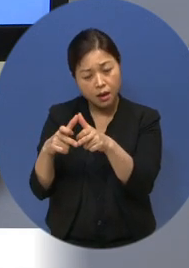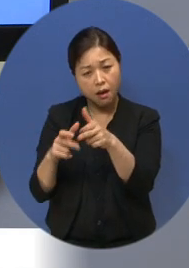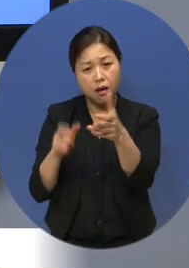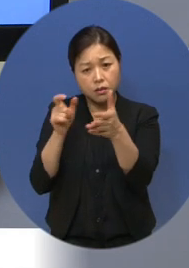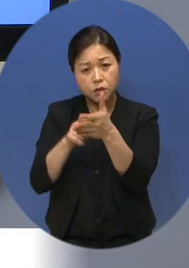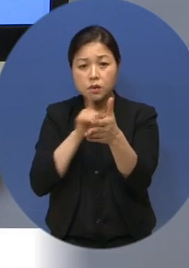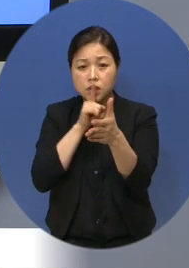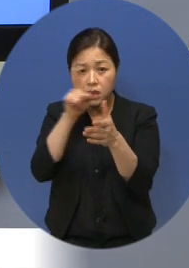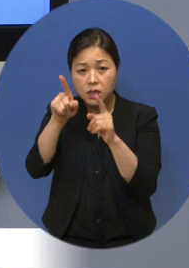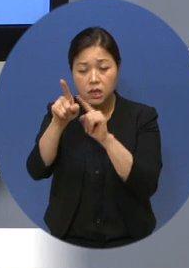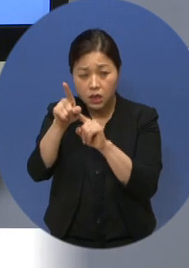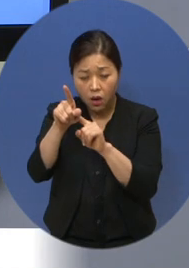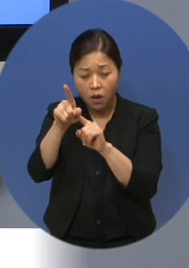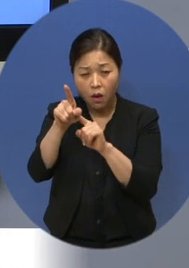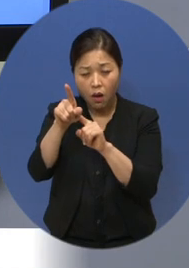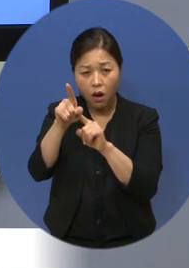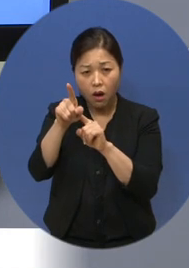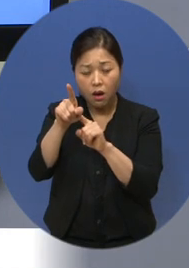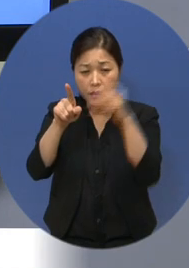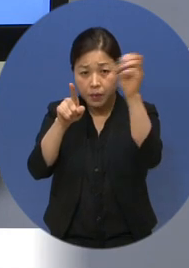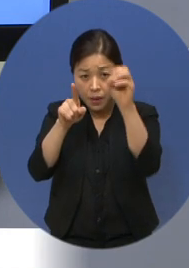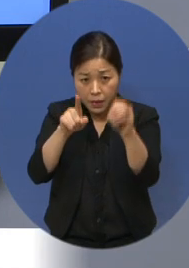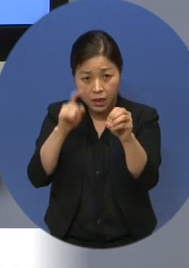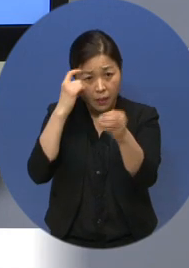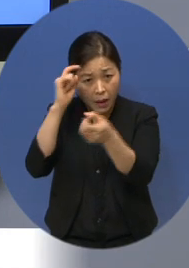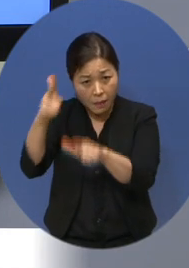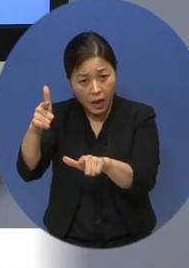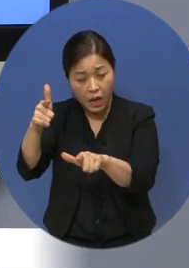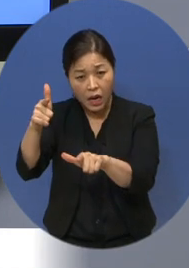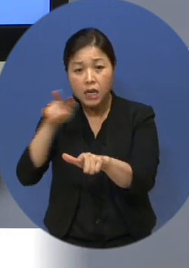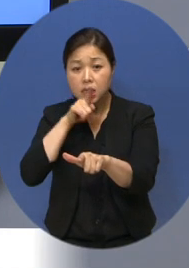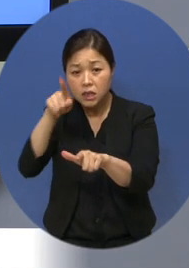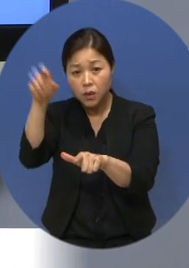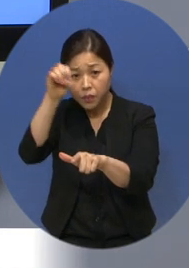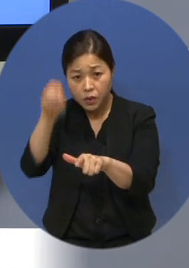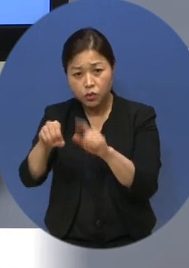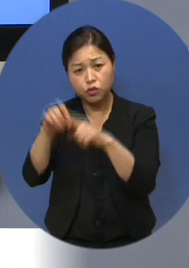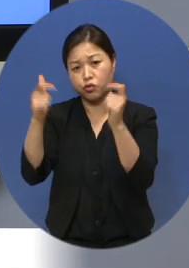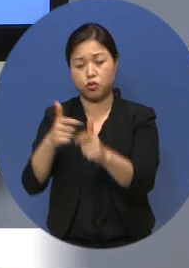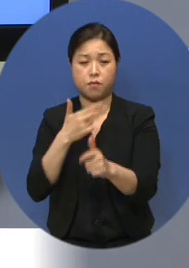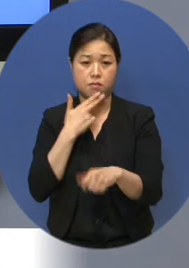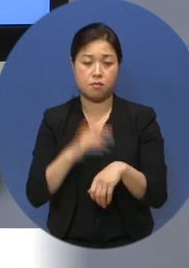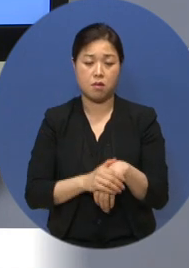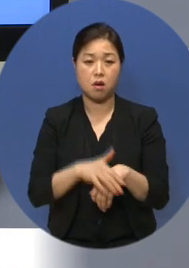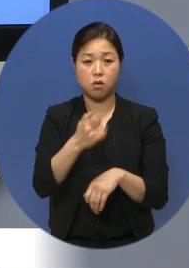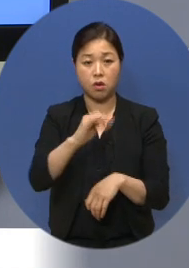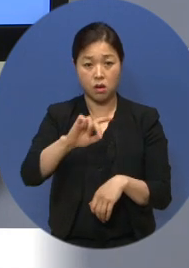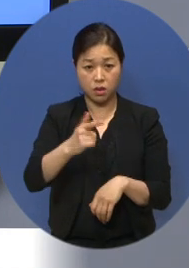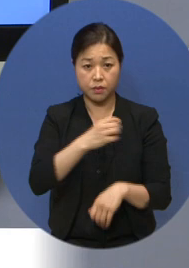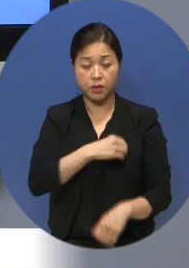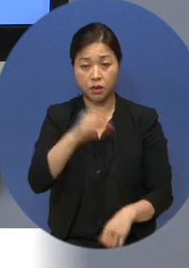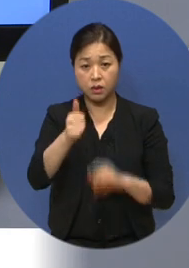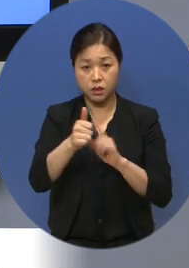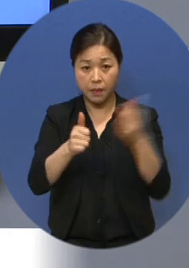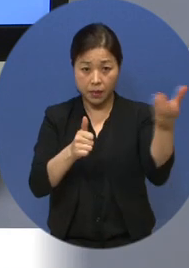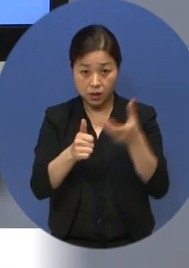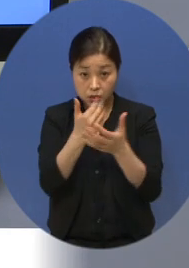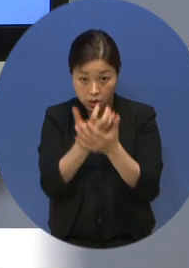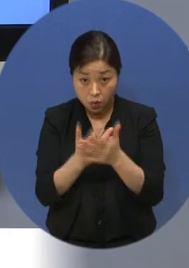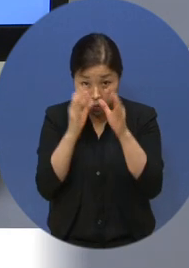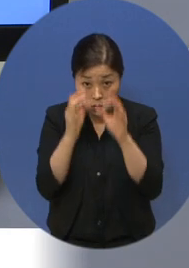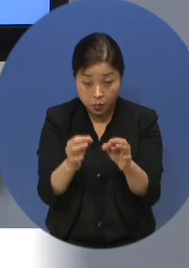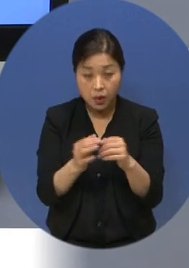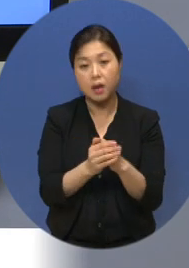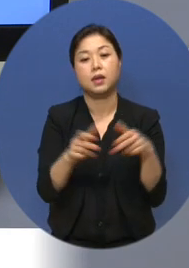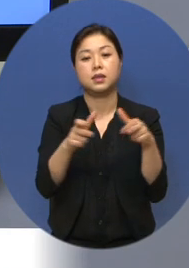대비 1 신청 비율은 줄어 들지 않았는데요 고형의 원이 제출받은 자료에 따르면 장애등급제